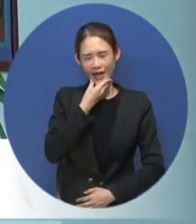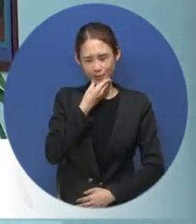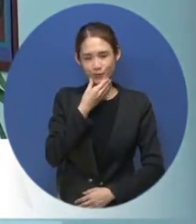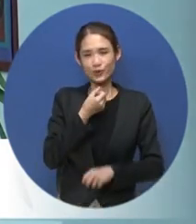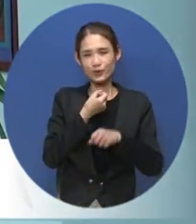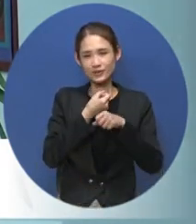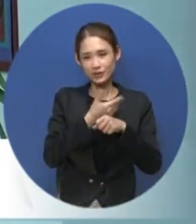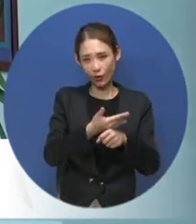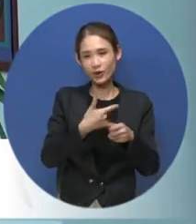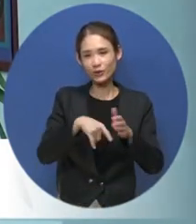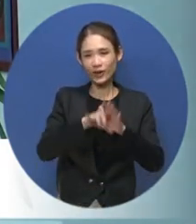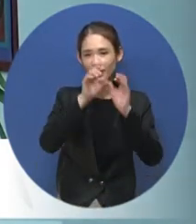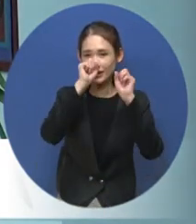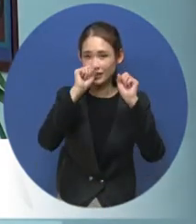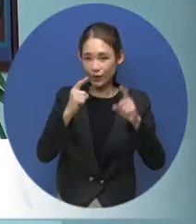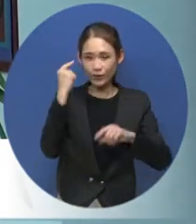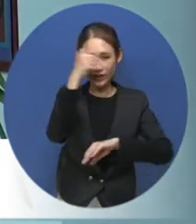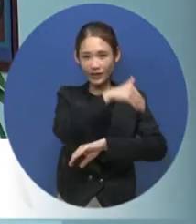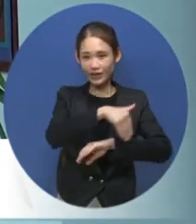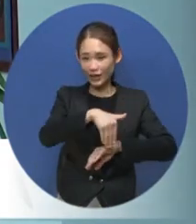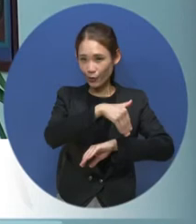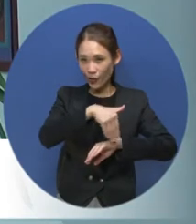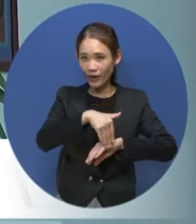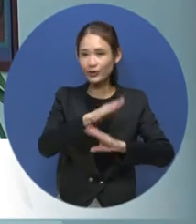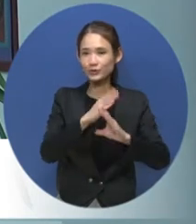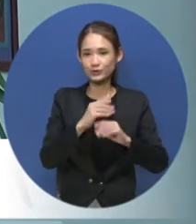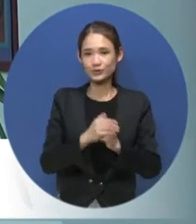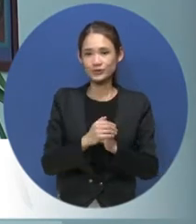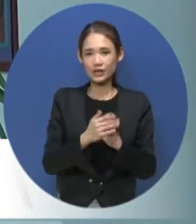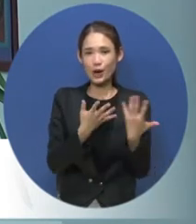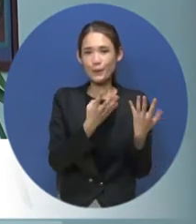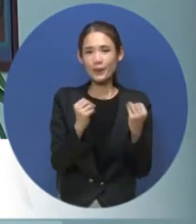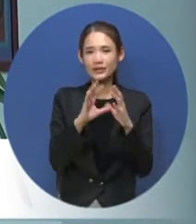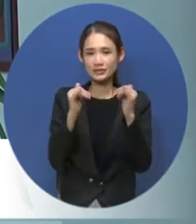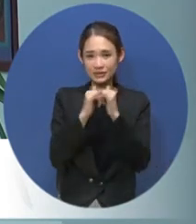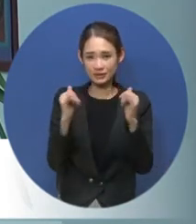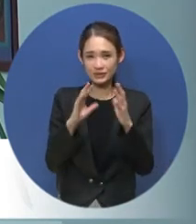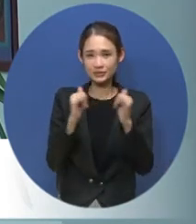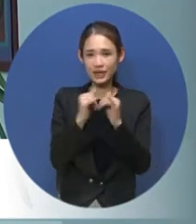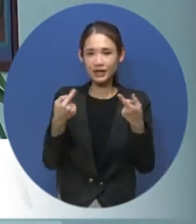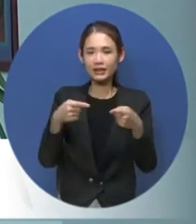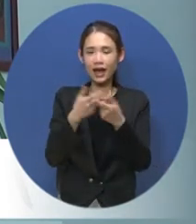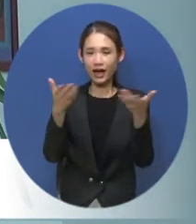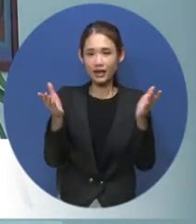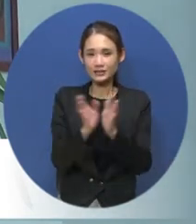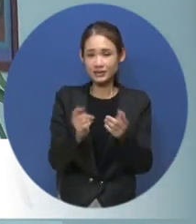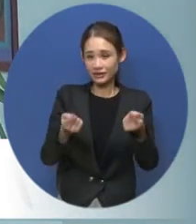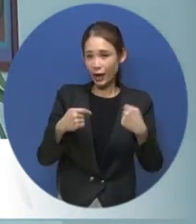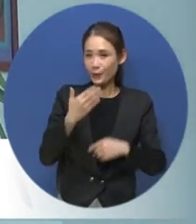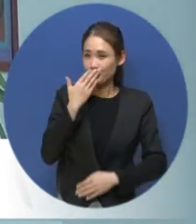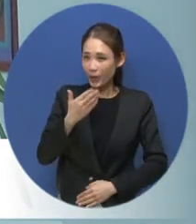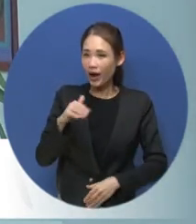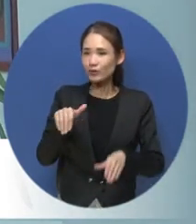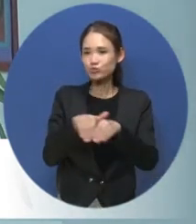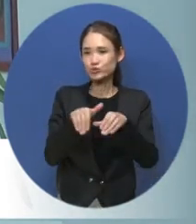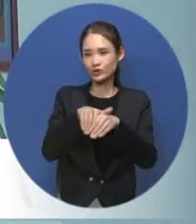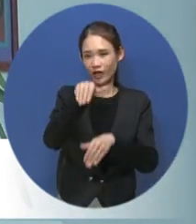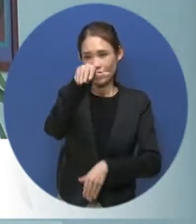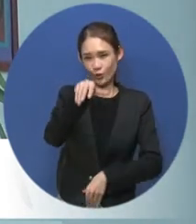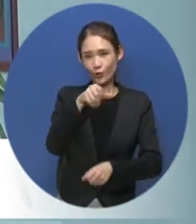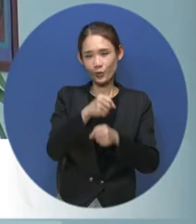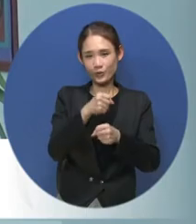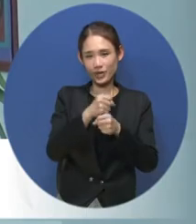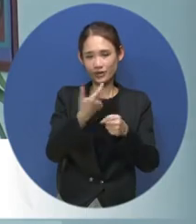있는 그런 기획을 1년 연중하고 있습니다. 많은 시민들 또 시민단체들이 참여할 수 있는 그런 문화